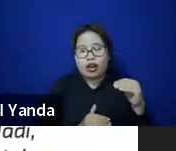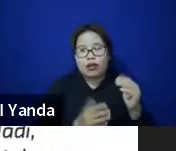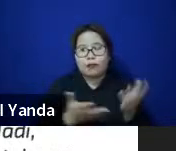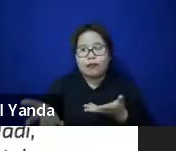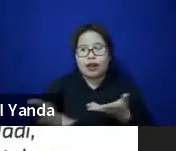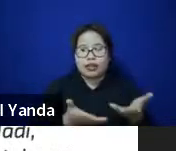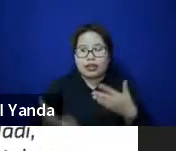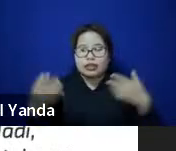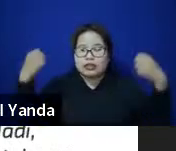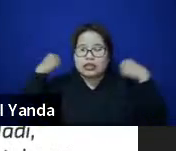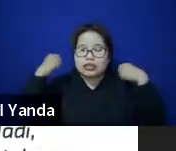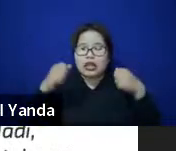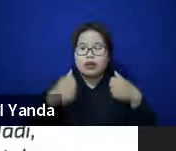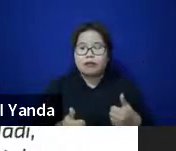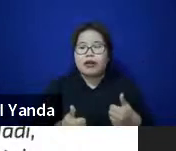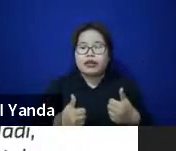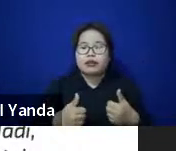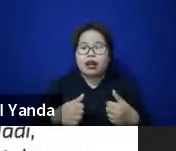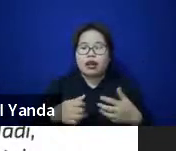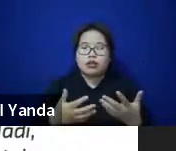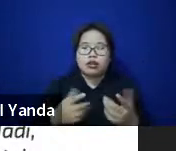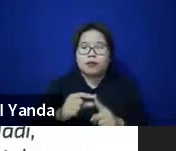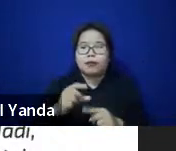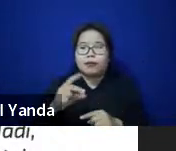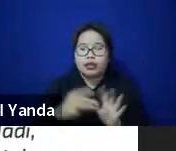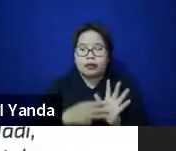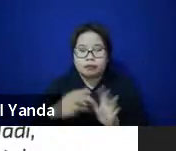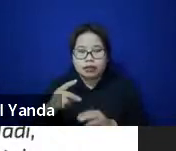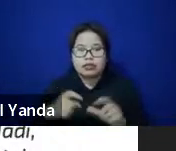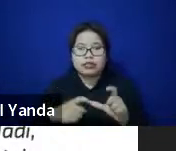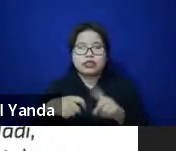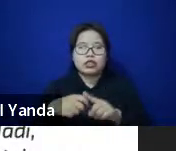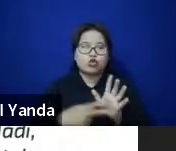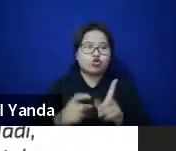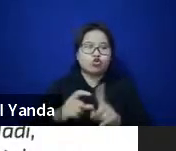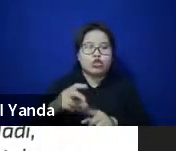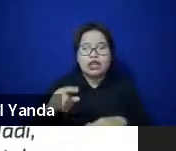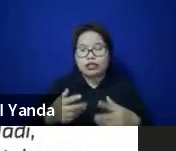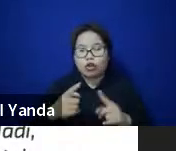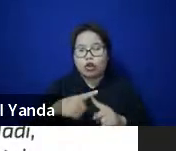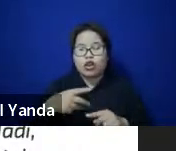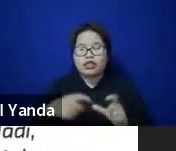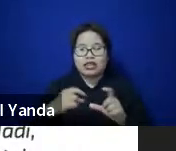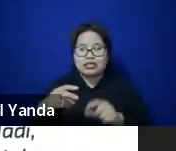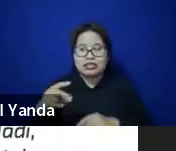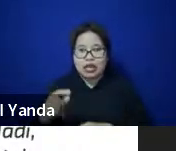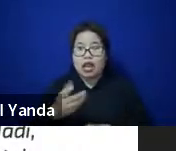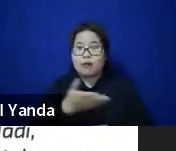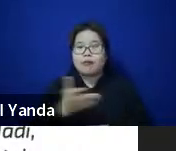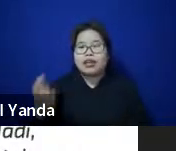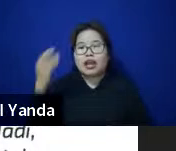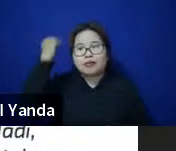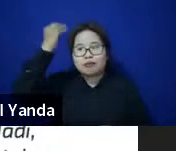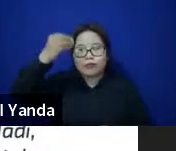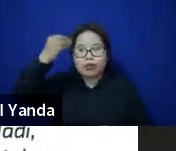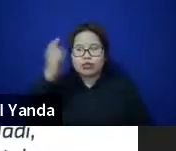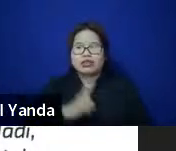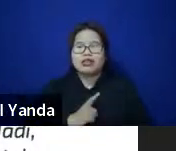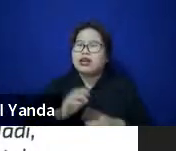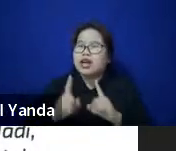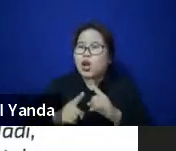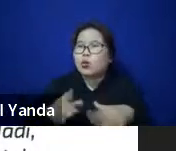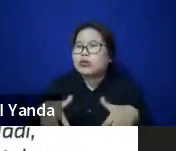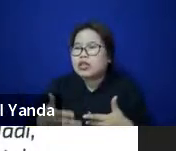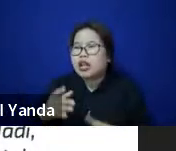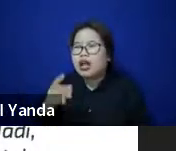layanan kesehatan, baik itu di level primer, sekunder maupun tersier. Nah, mereka sendiri juga kebingungan. Misalnya kalau ada yang tidak